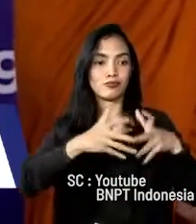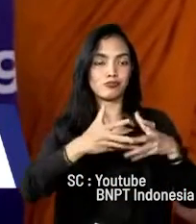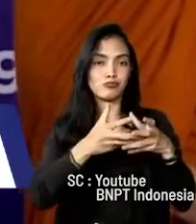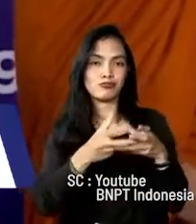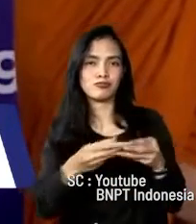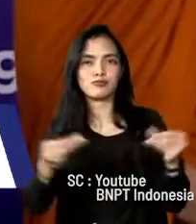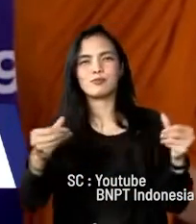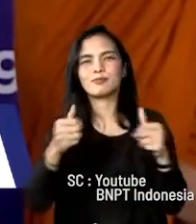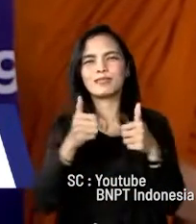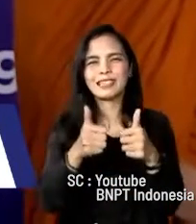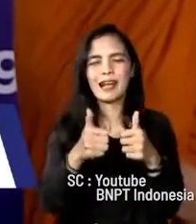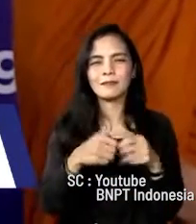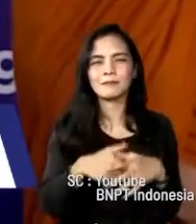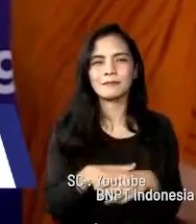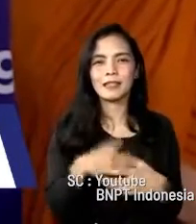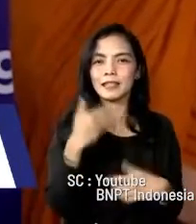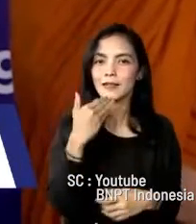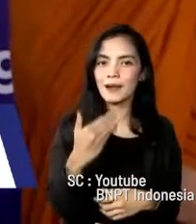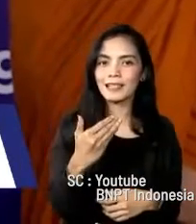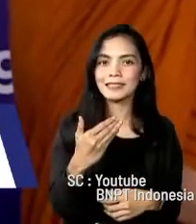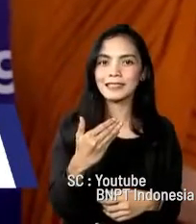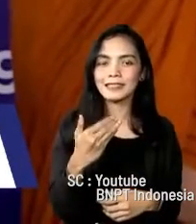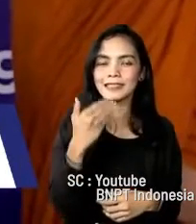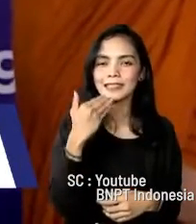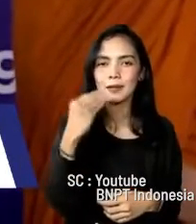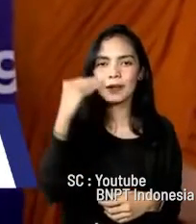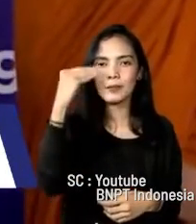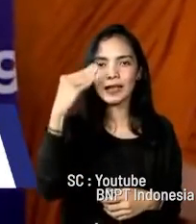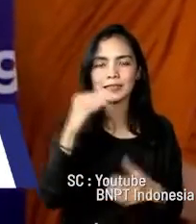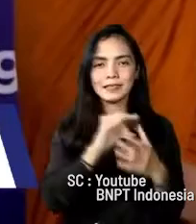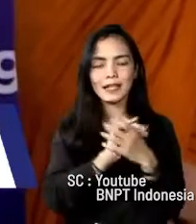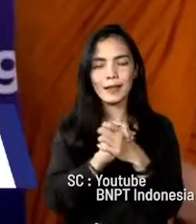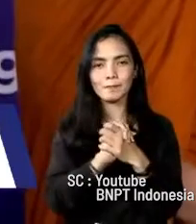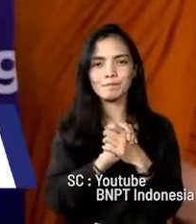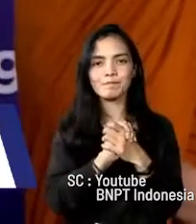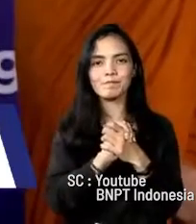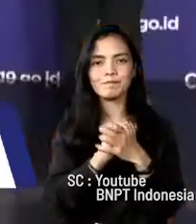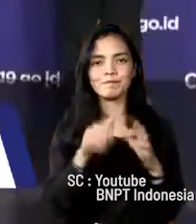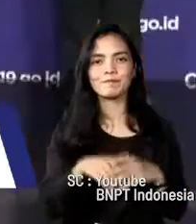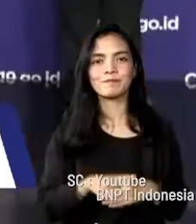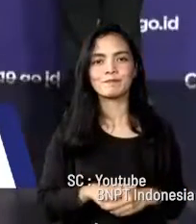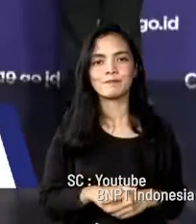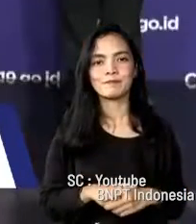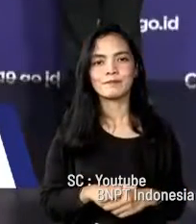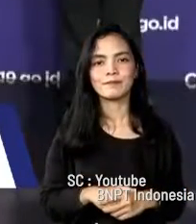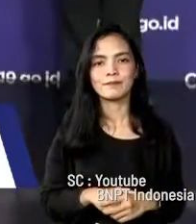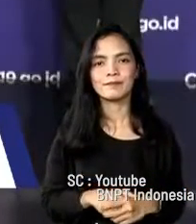19 terima kasih selamat pagi selamat salam sejahtera buat kita semua